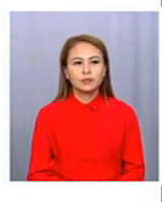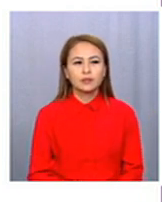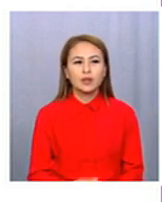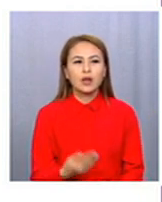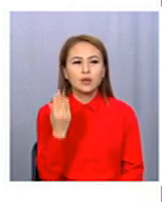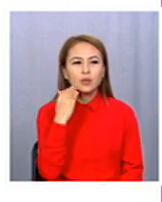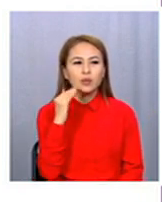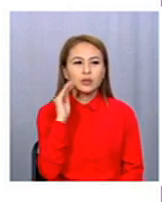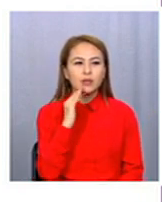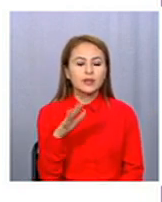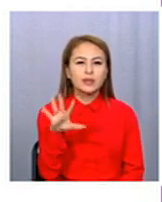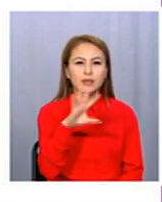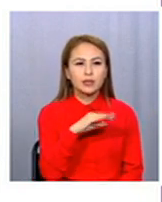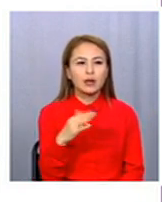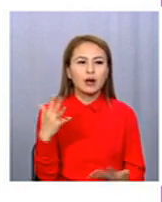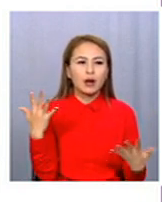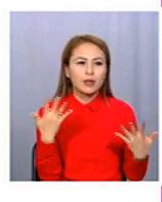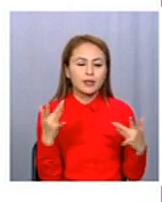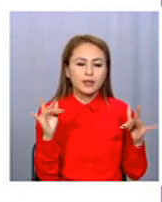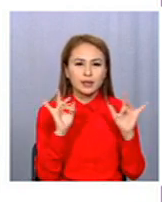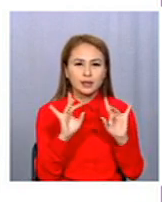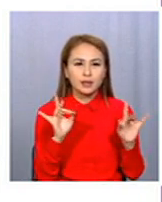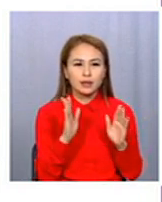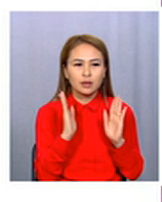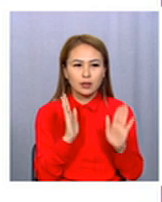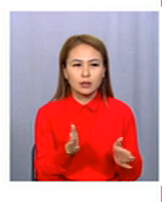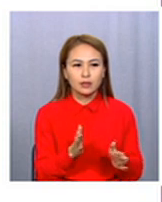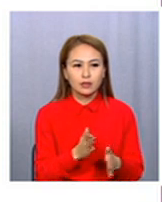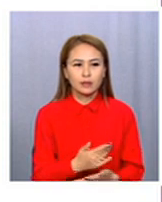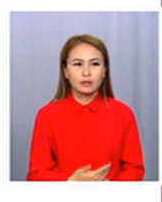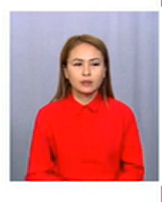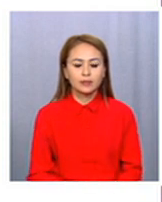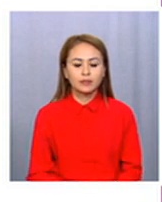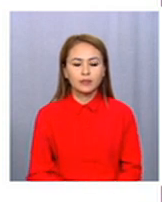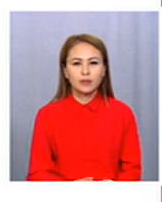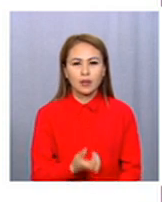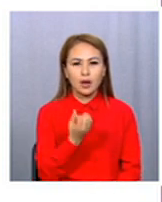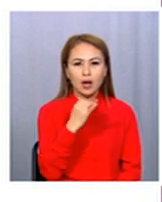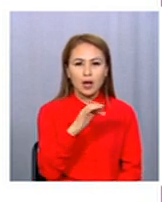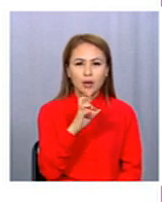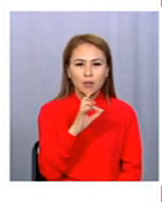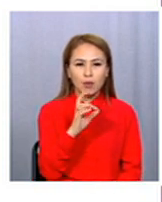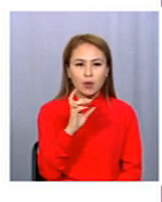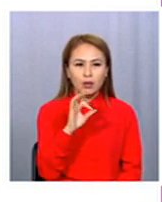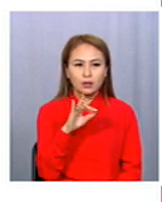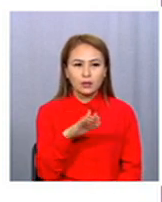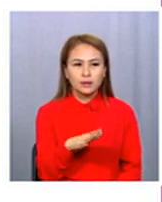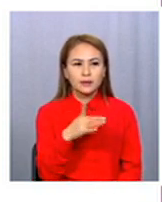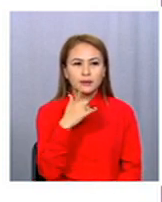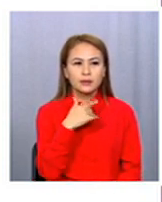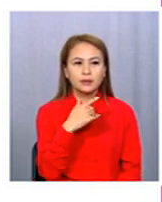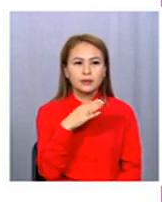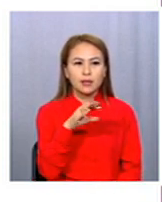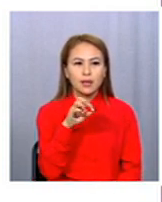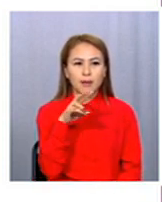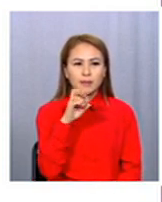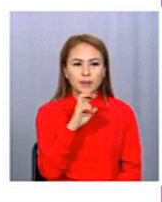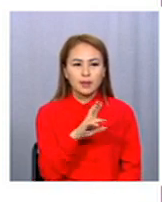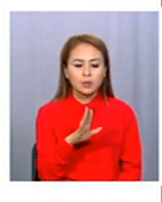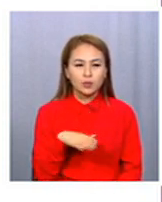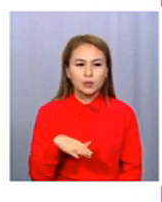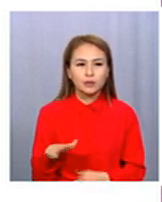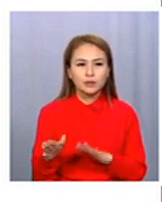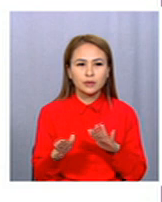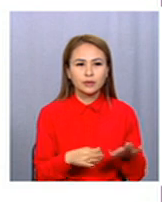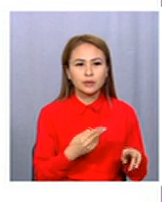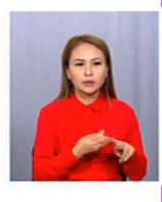Тәтелерің сендерге қандай ертегі айтады сонда? Айболит, қызыл телпек, сонан кейін әлгі